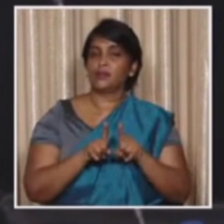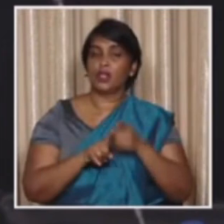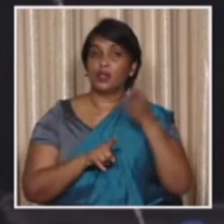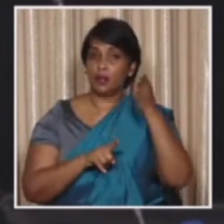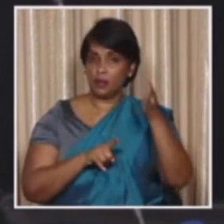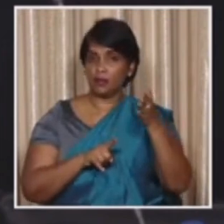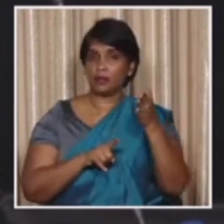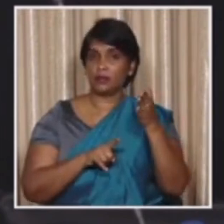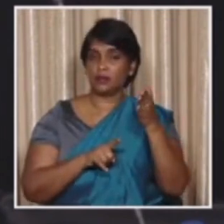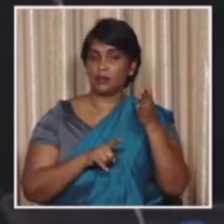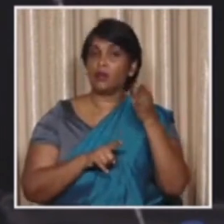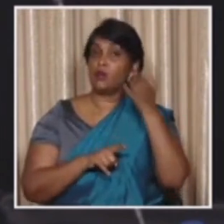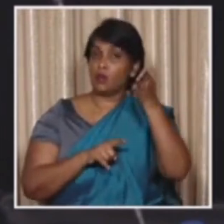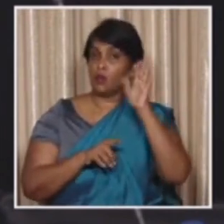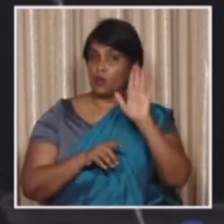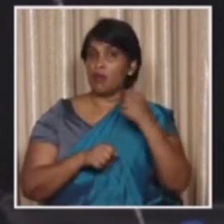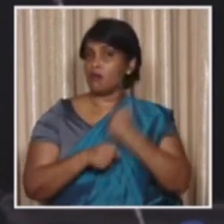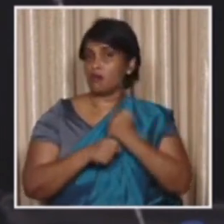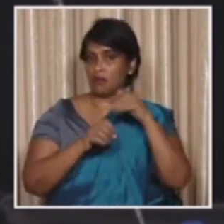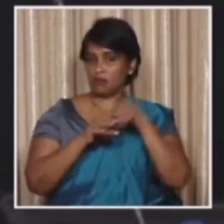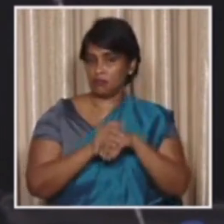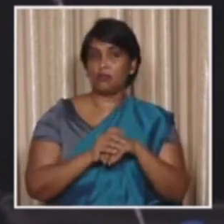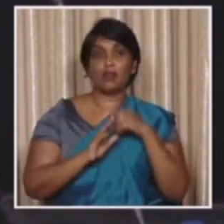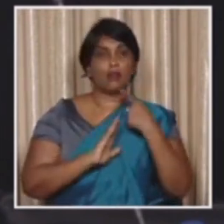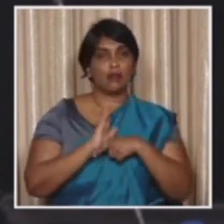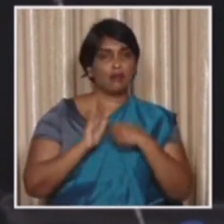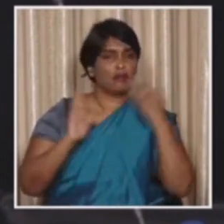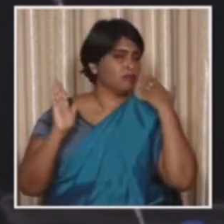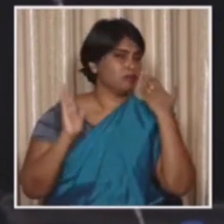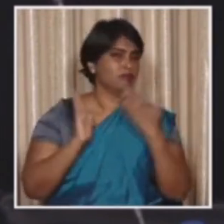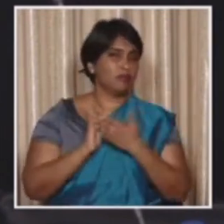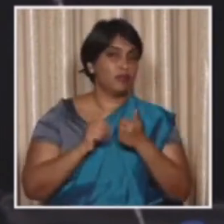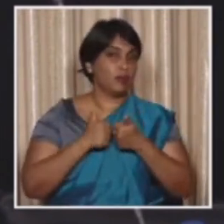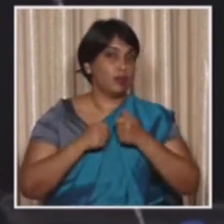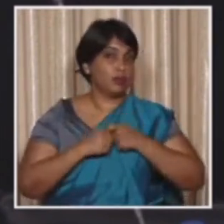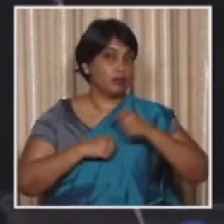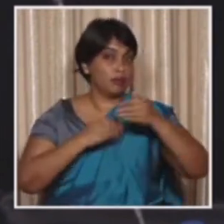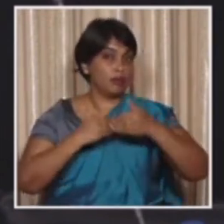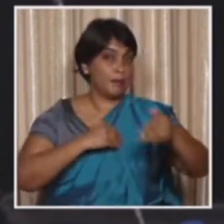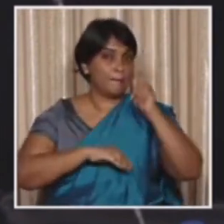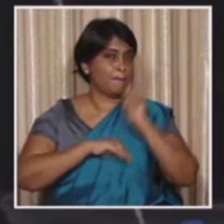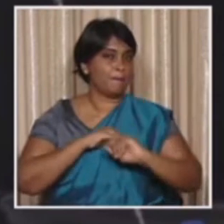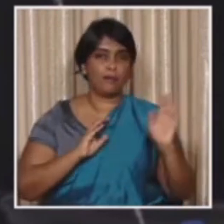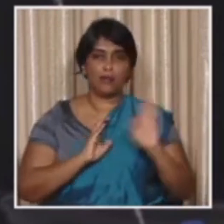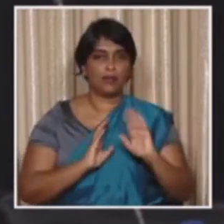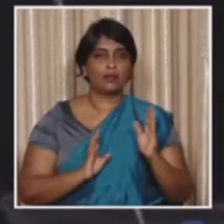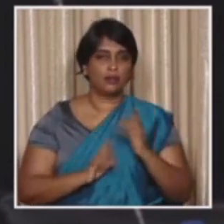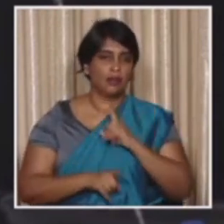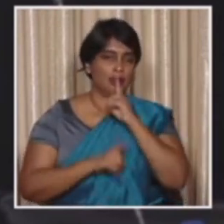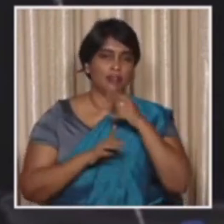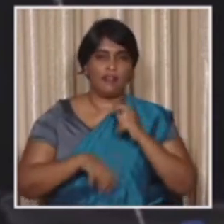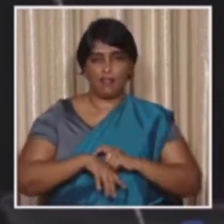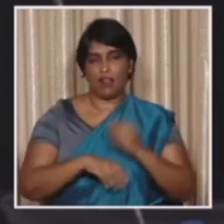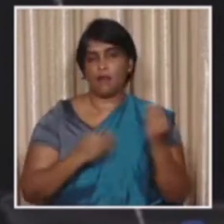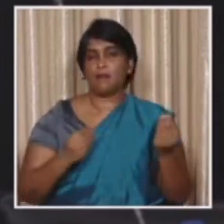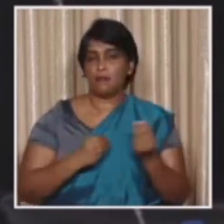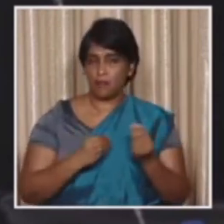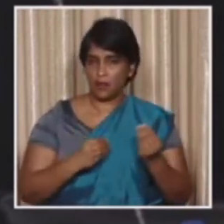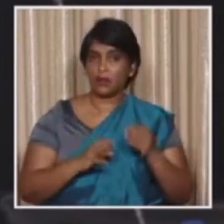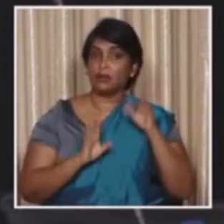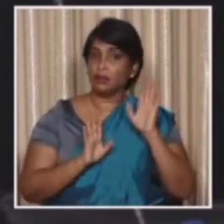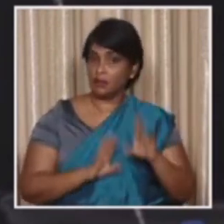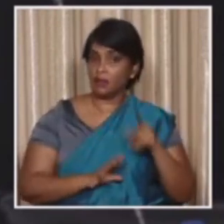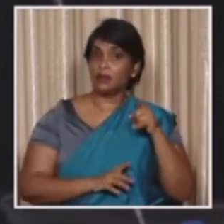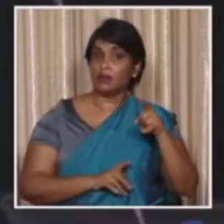tamunwansalage ate tamunwansale aandu ate thiyenne ratata hithakara gamanaka salasmak nevey. ඒගෙන මට කතා කරන්න මෙතන වෙලාව මදි.